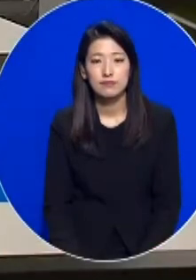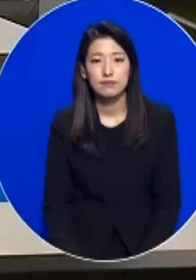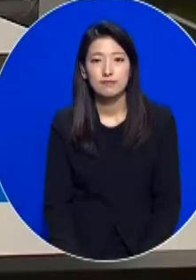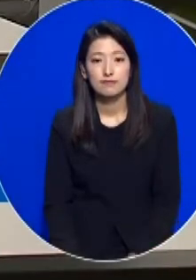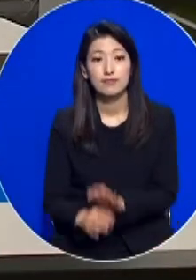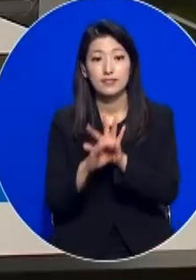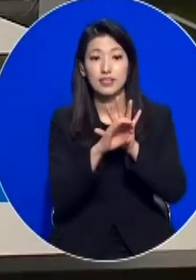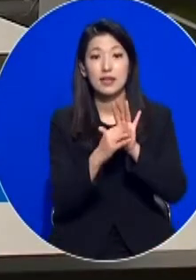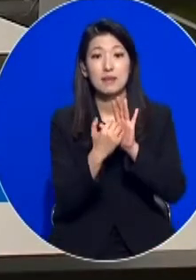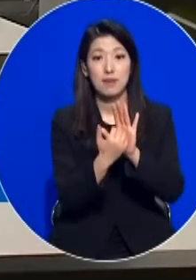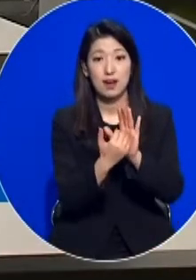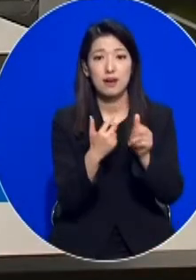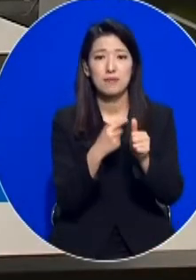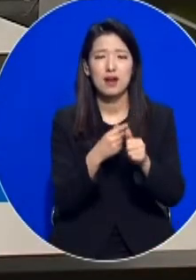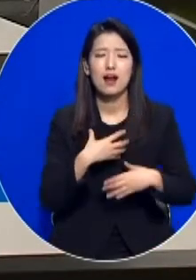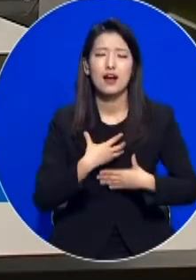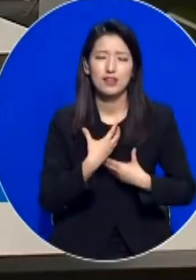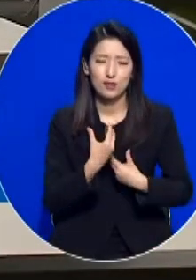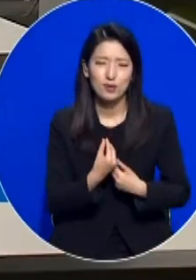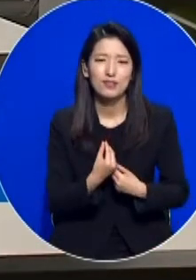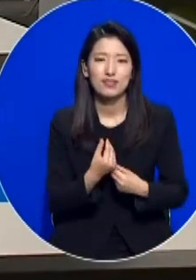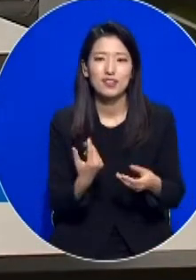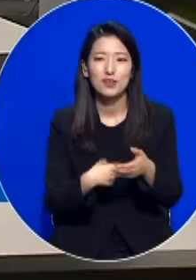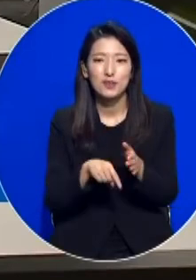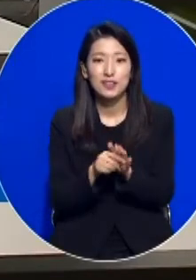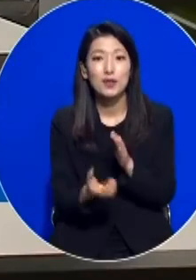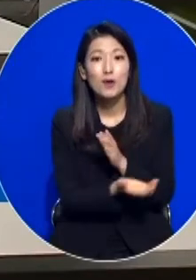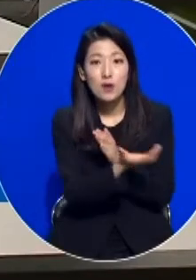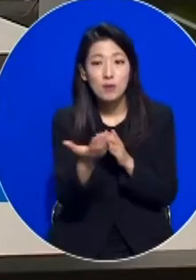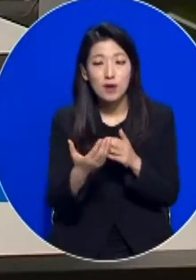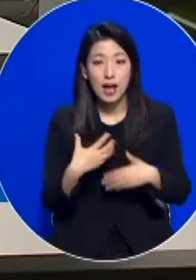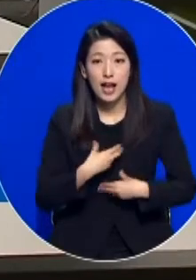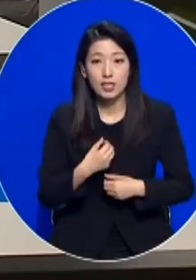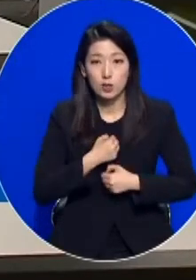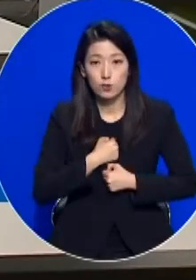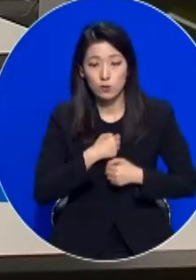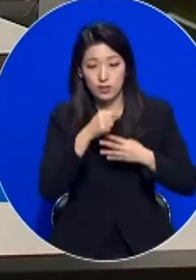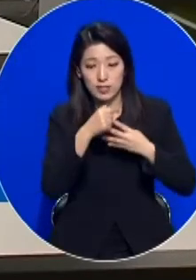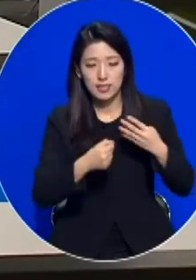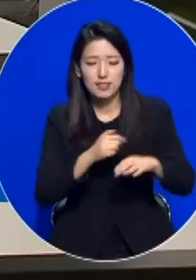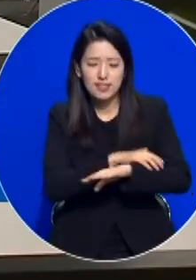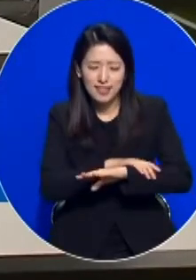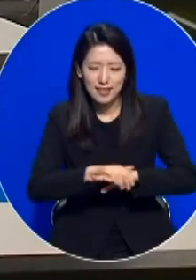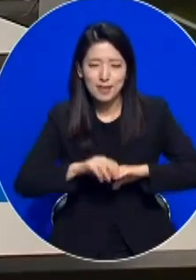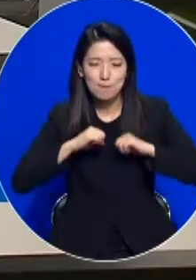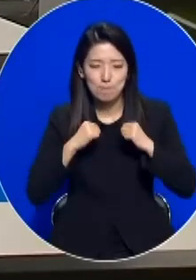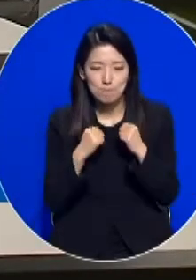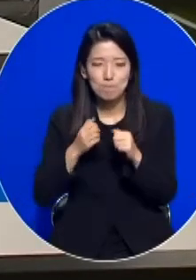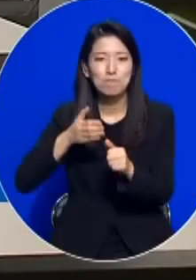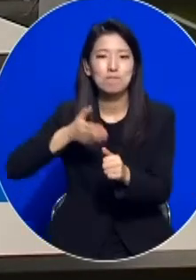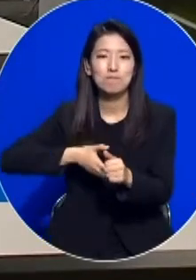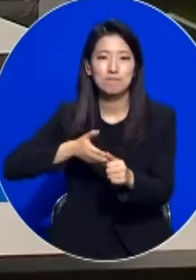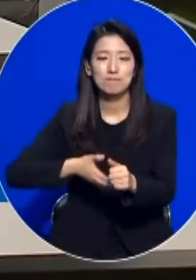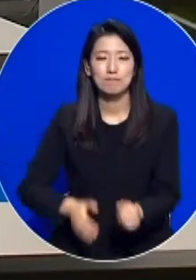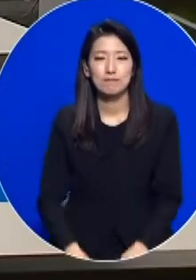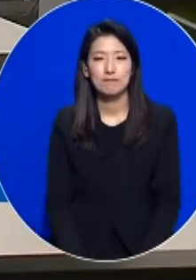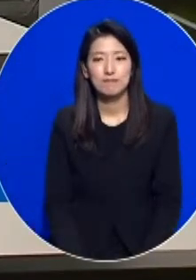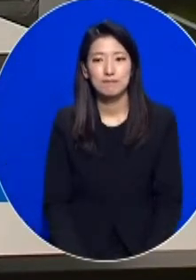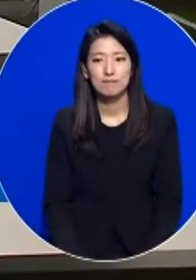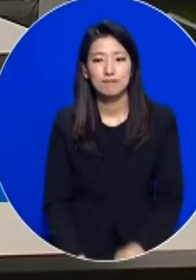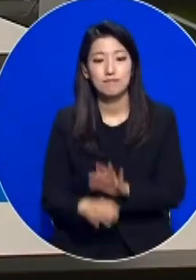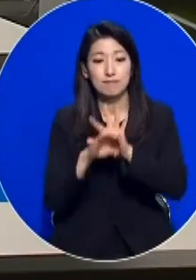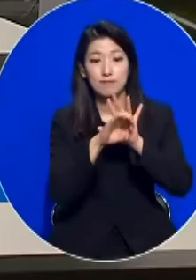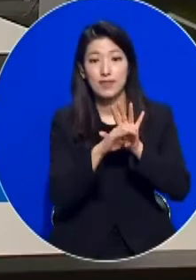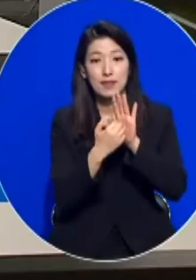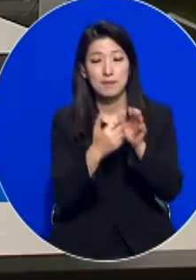안전한 예방접종이 이루어질수록 안내드린 예방접종 안전수칙을 준수해 주실 것을 당부를 드립니다. 또한 예방접종 완료